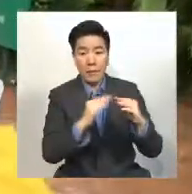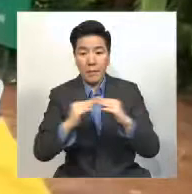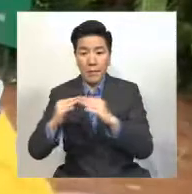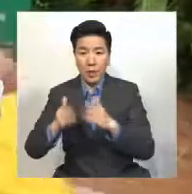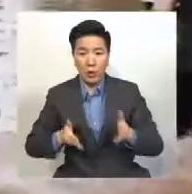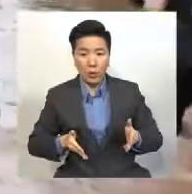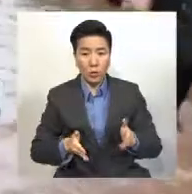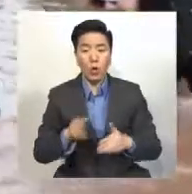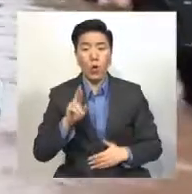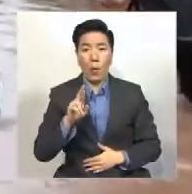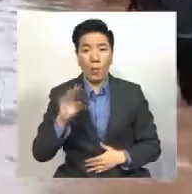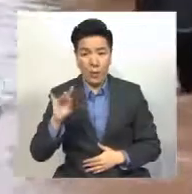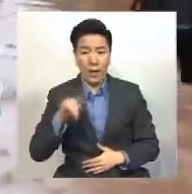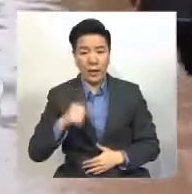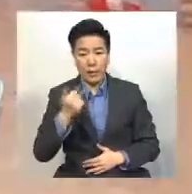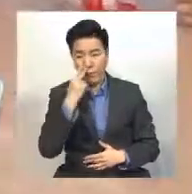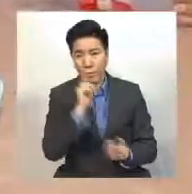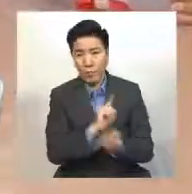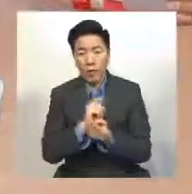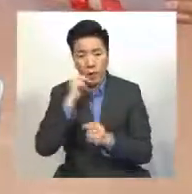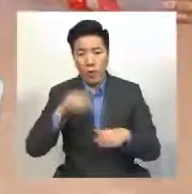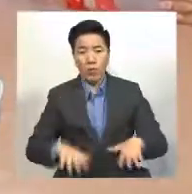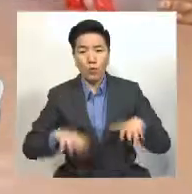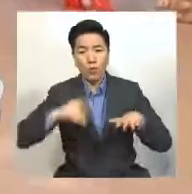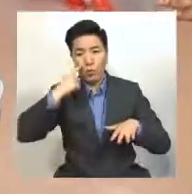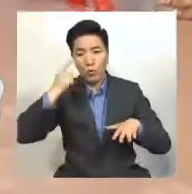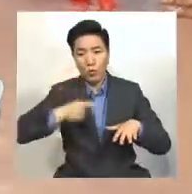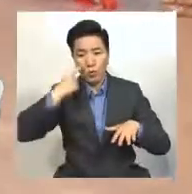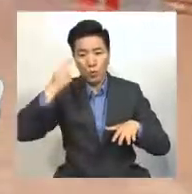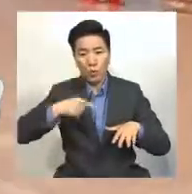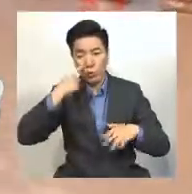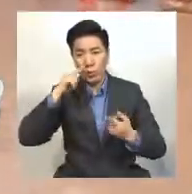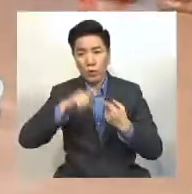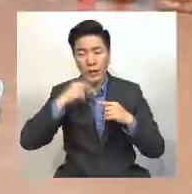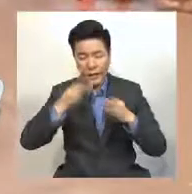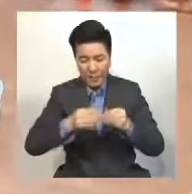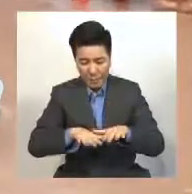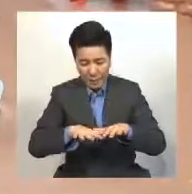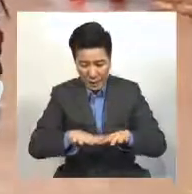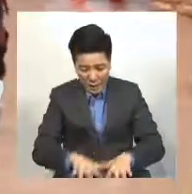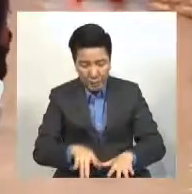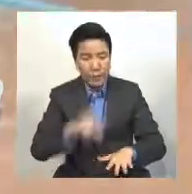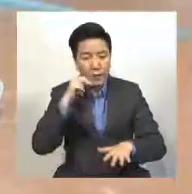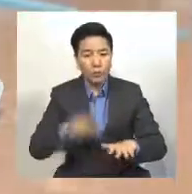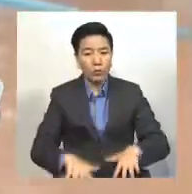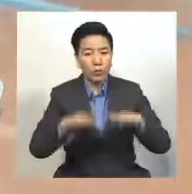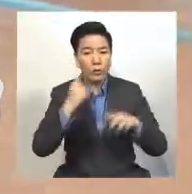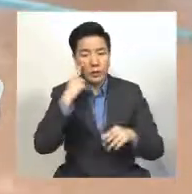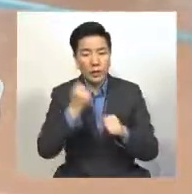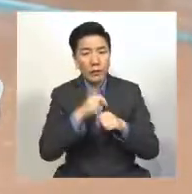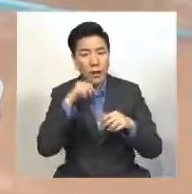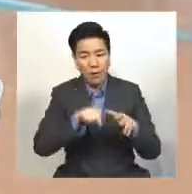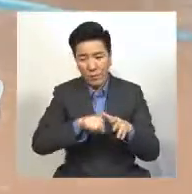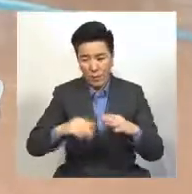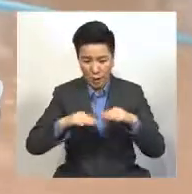นถนนล.8ขณะนี้พบว่ายังคงทรงตัวจะมีน้ำท่วมขังในช่วงที่ลุ่มอย่างไรก็ตามจากการเปิดเจาะเส้นทางน้